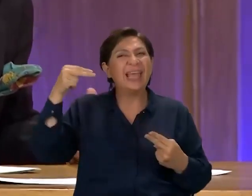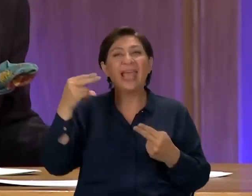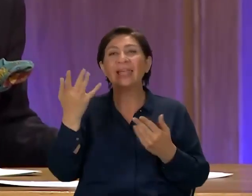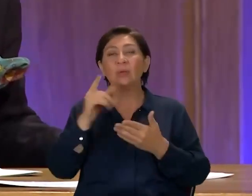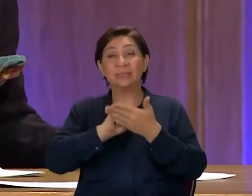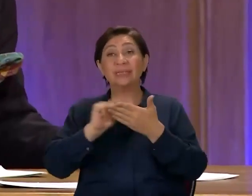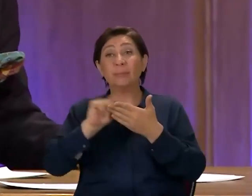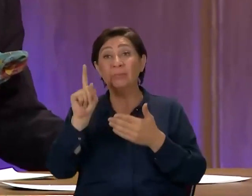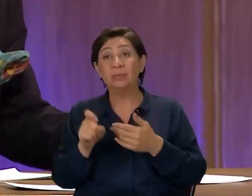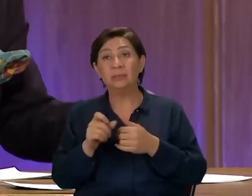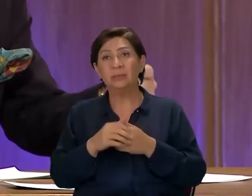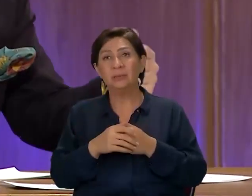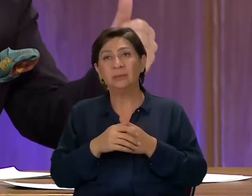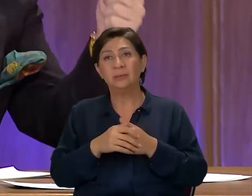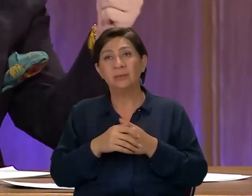şu yazılır mı?